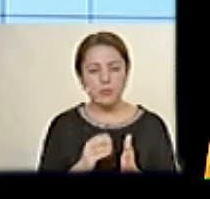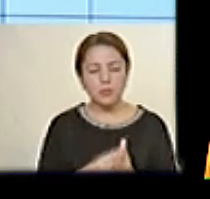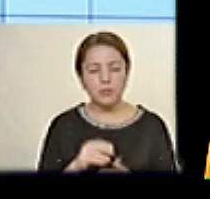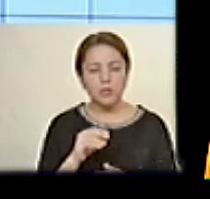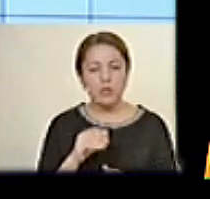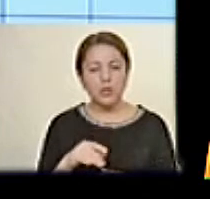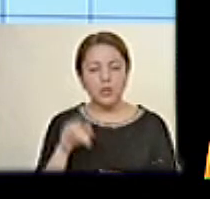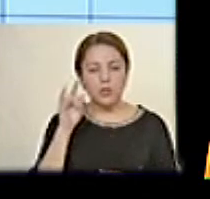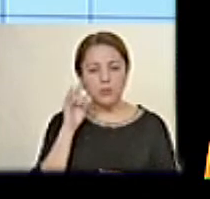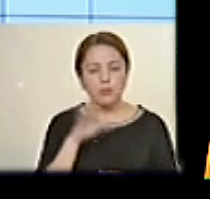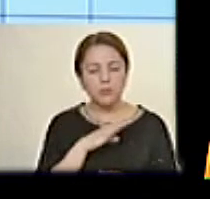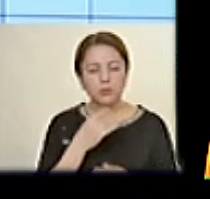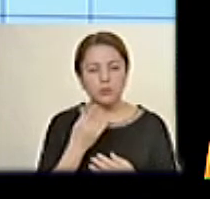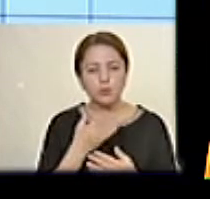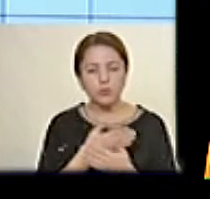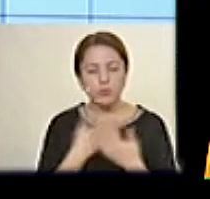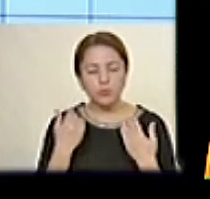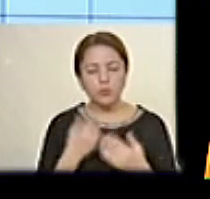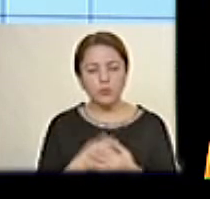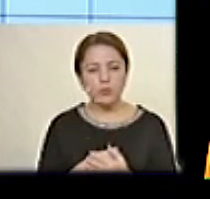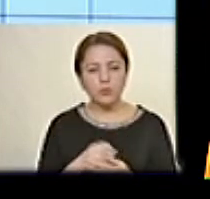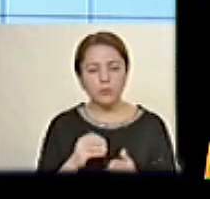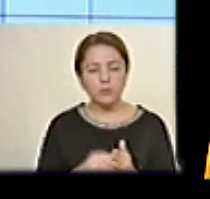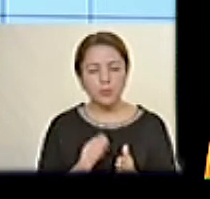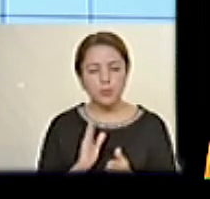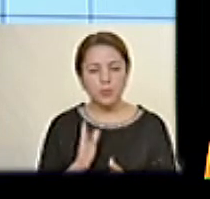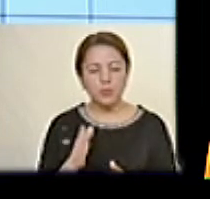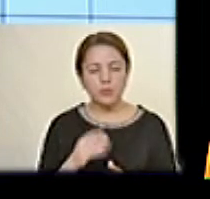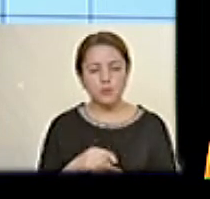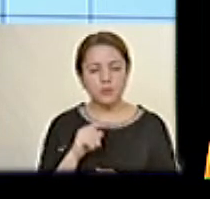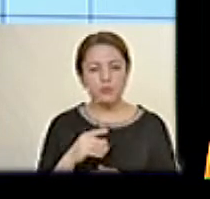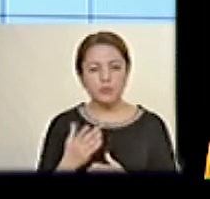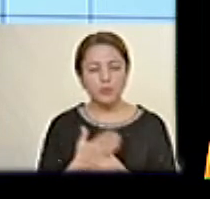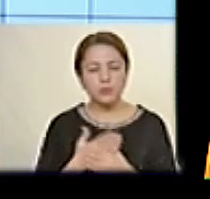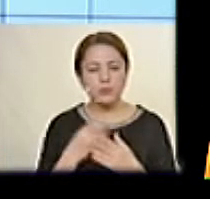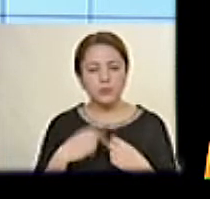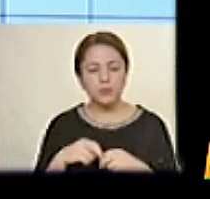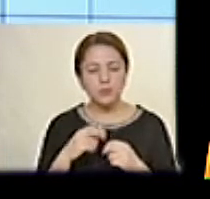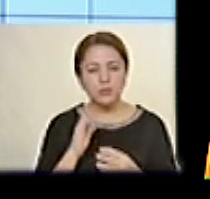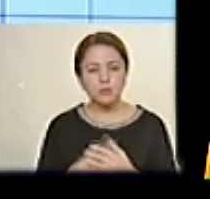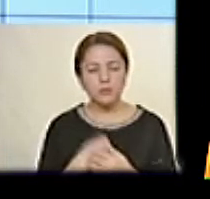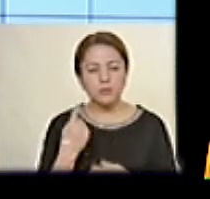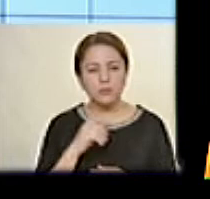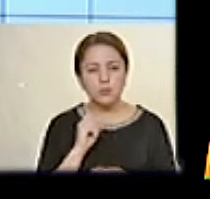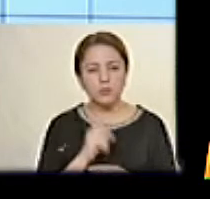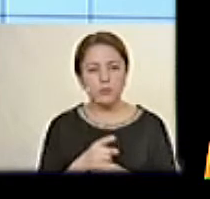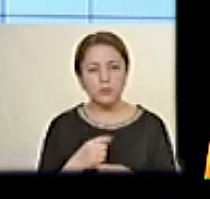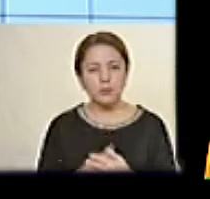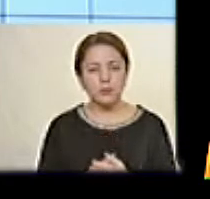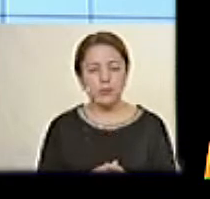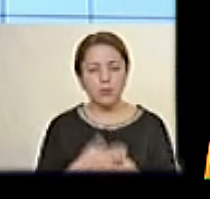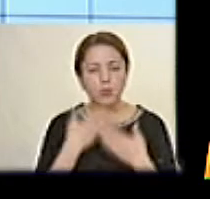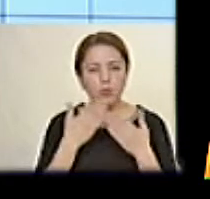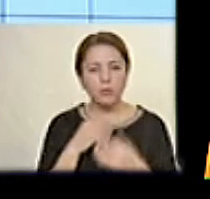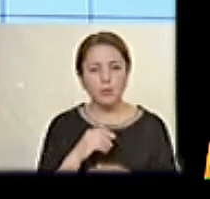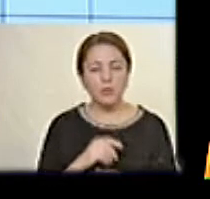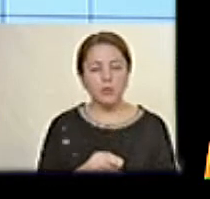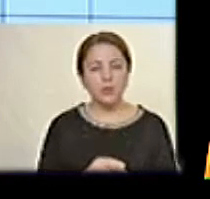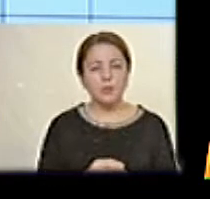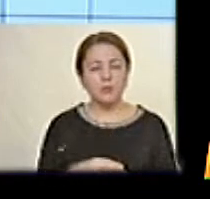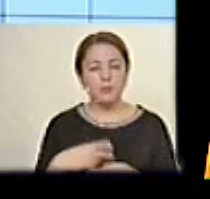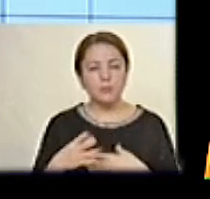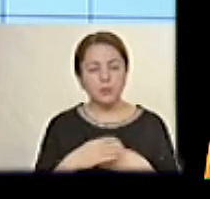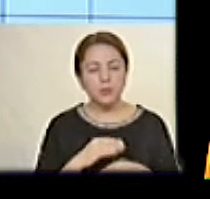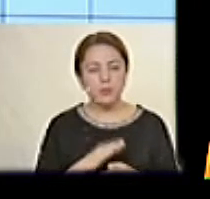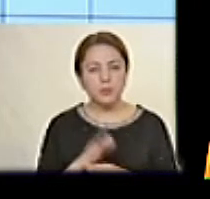yo'q javobni belgilash orqali, demak, tekshirib olamiz. Keling endi birinchi topshiriqni o'qiyman va